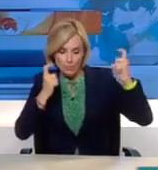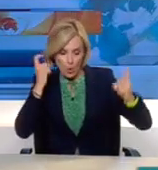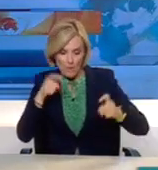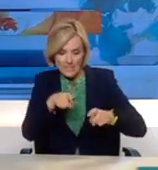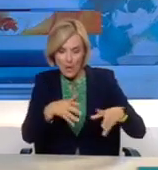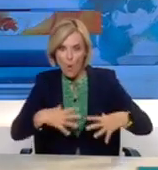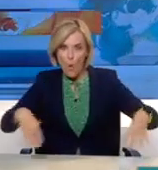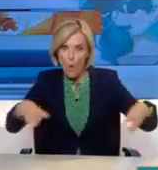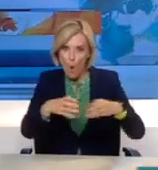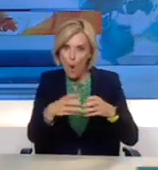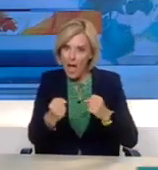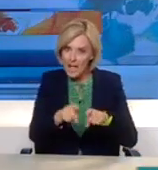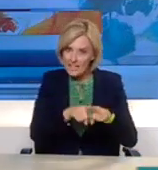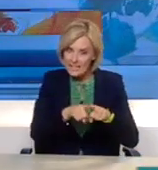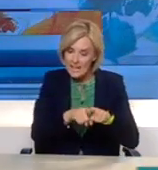προσπάθεια αντιμετώπισης του ιού.